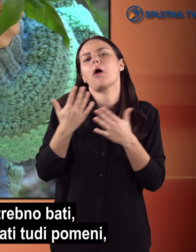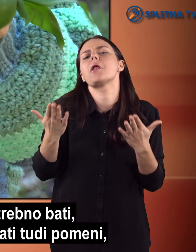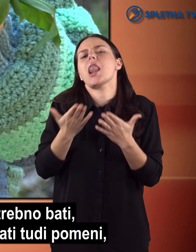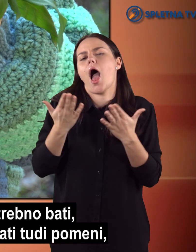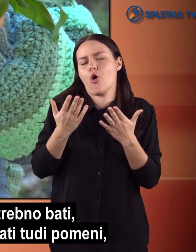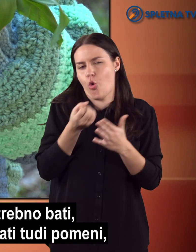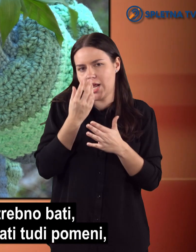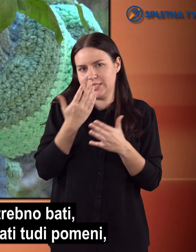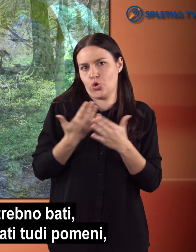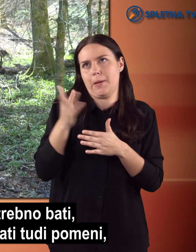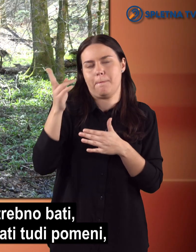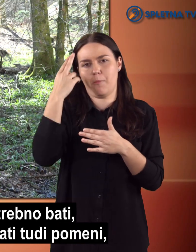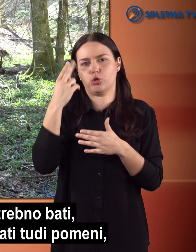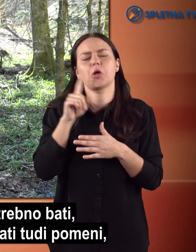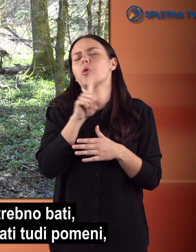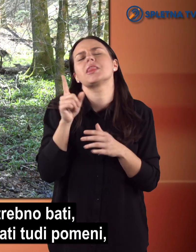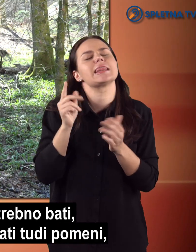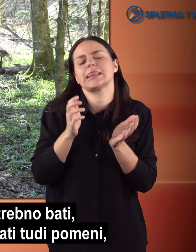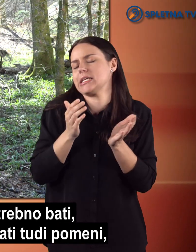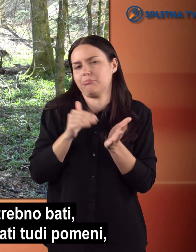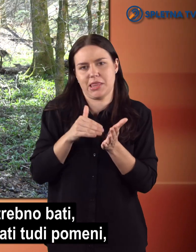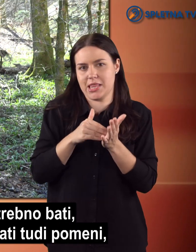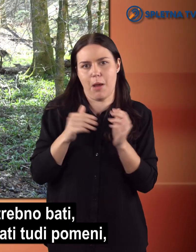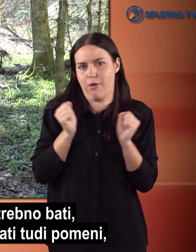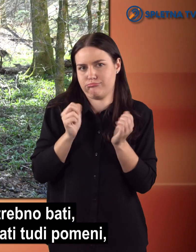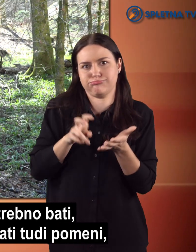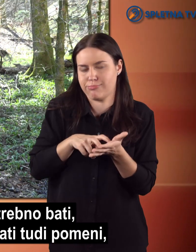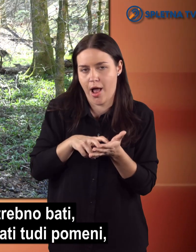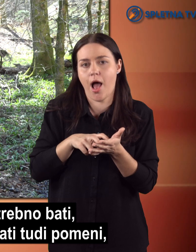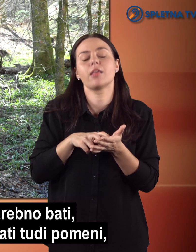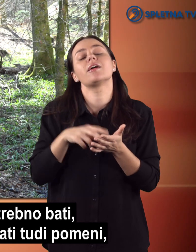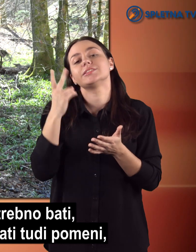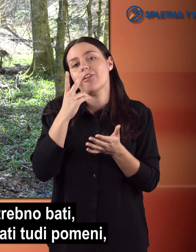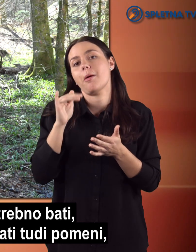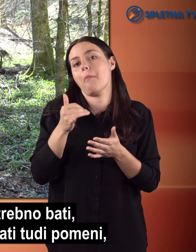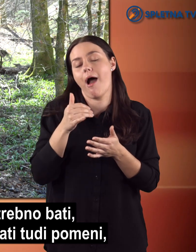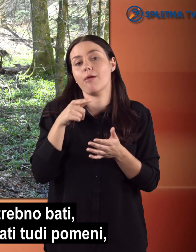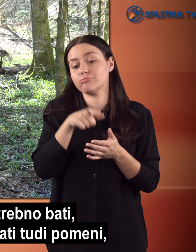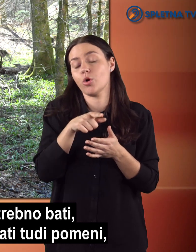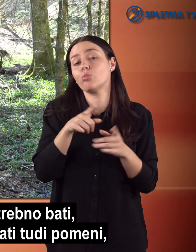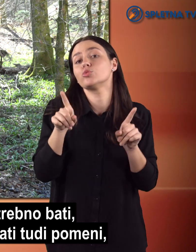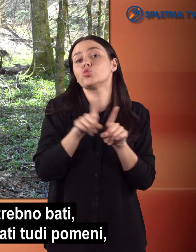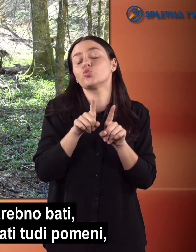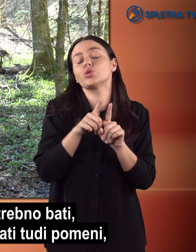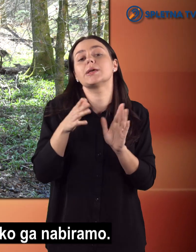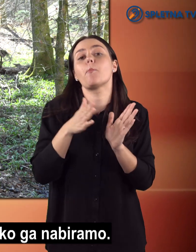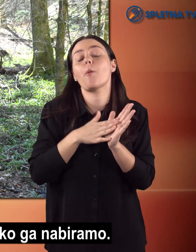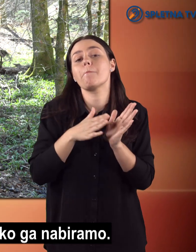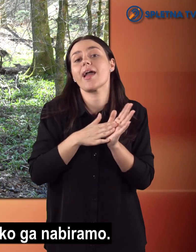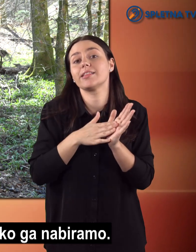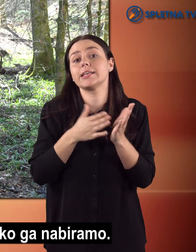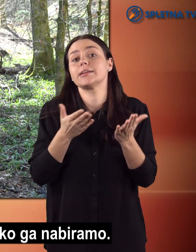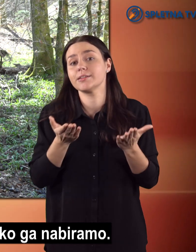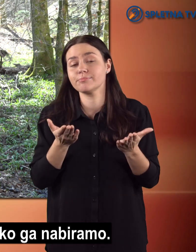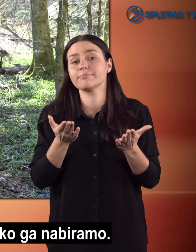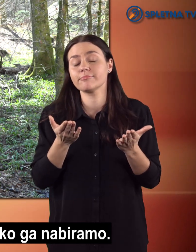prepoznavati, ne. Tako da ni se potrebno je bati, ampak seveda to pa hkrati tudi pomeni, a ne,